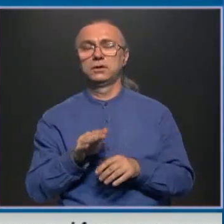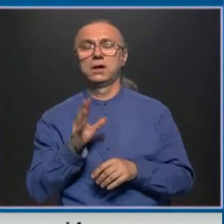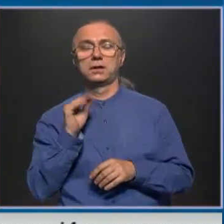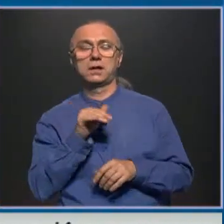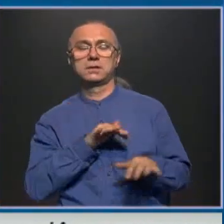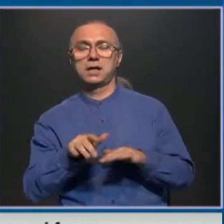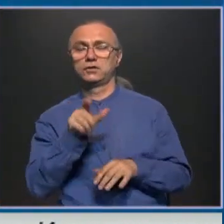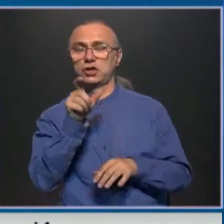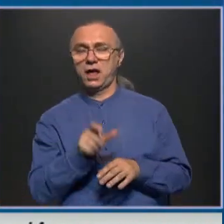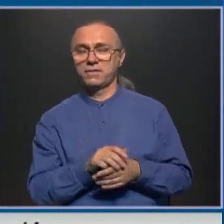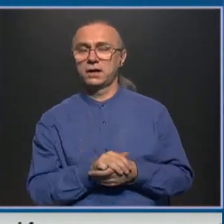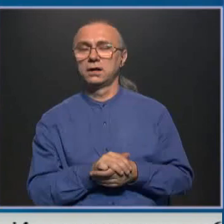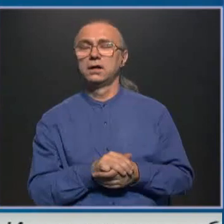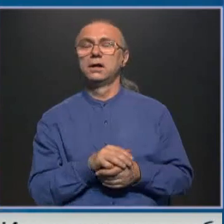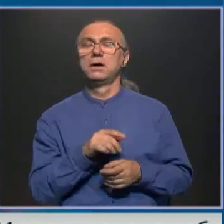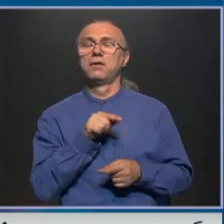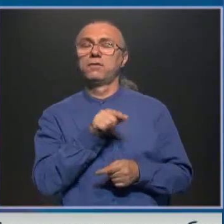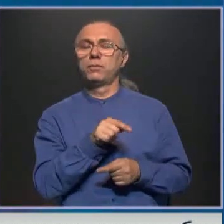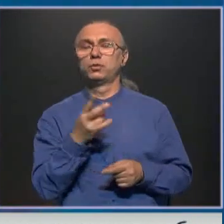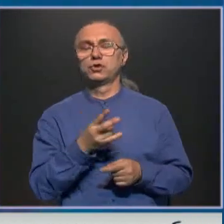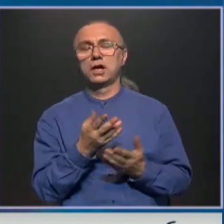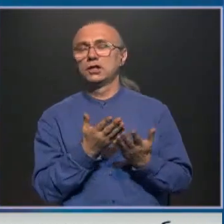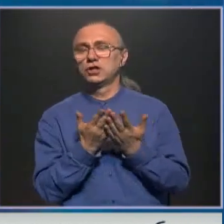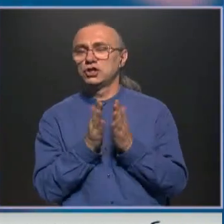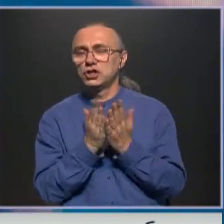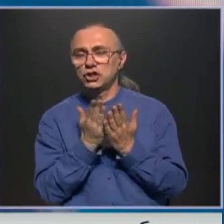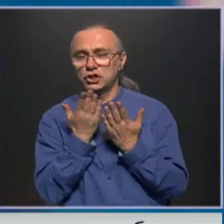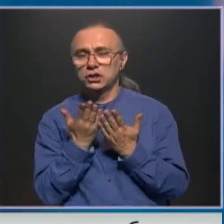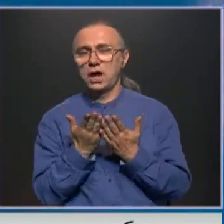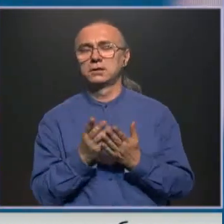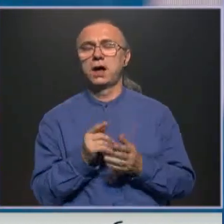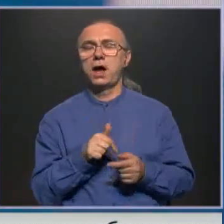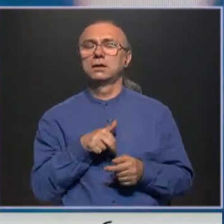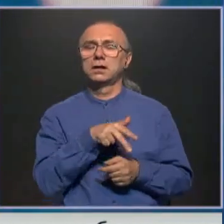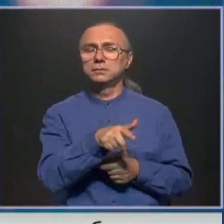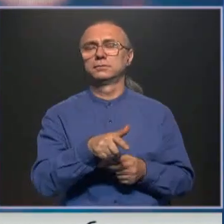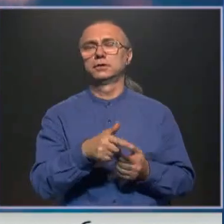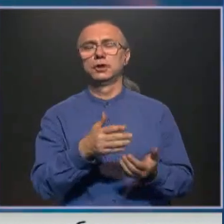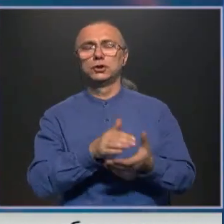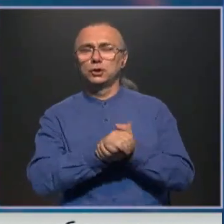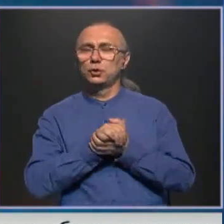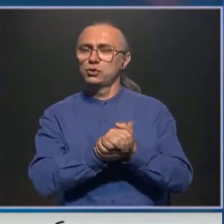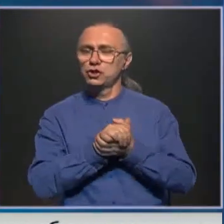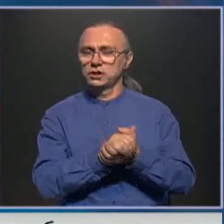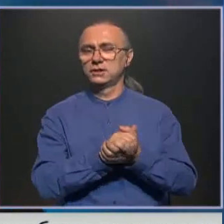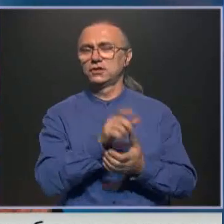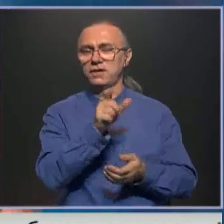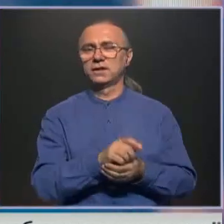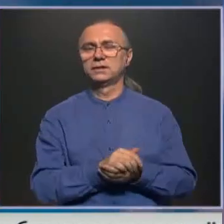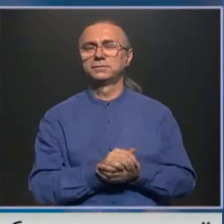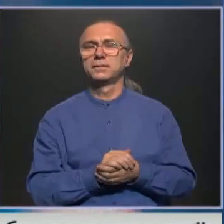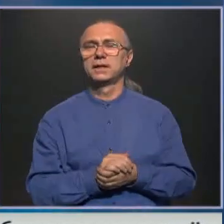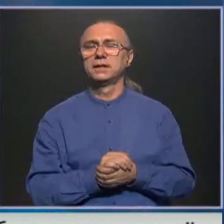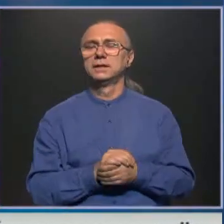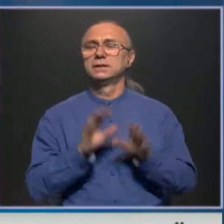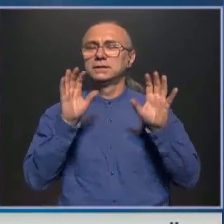надо проходить не курсы, не читать книжки, а надо дружить. Надо помнить, что заповедь любви, она единая,